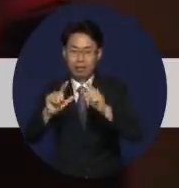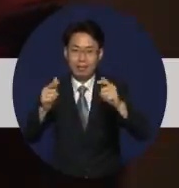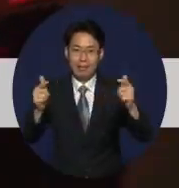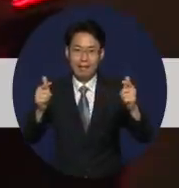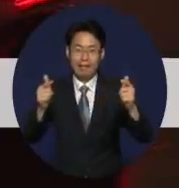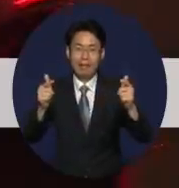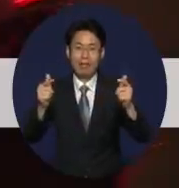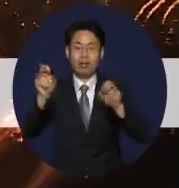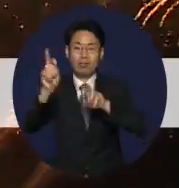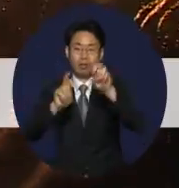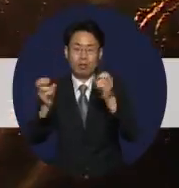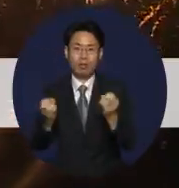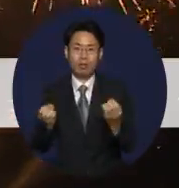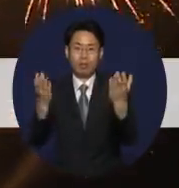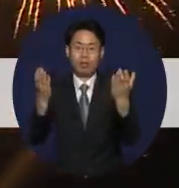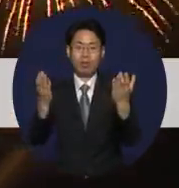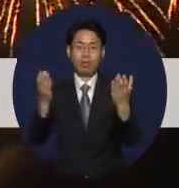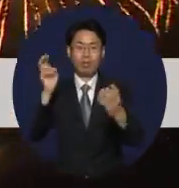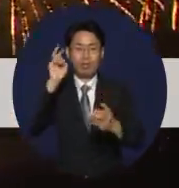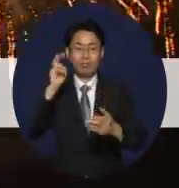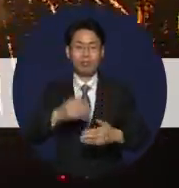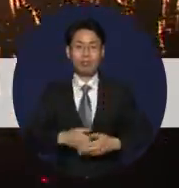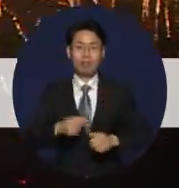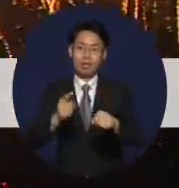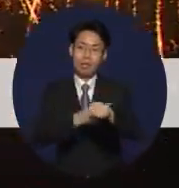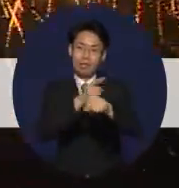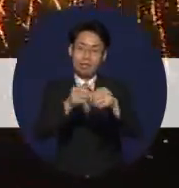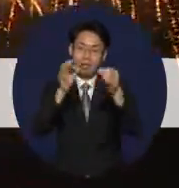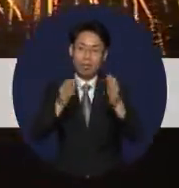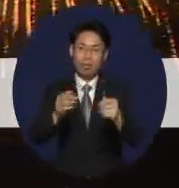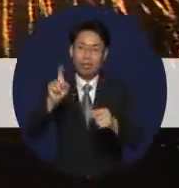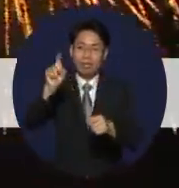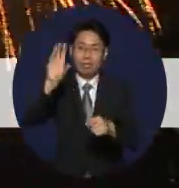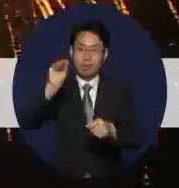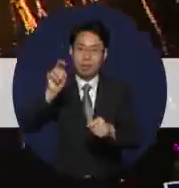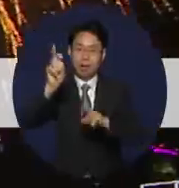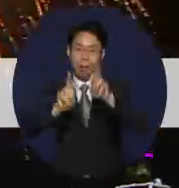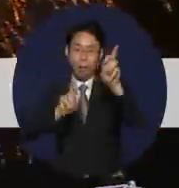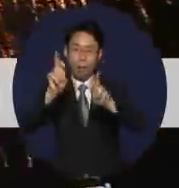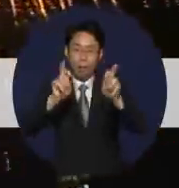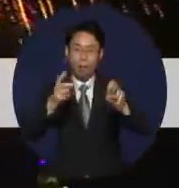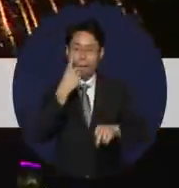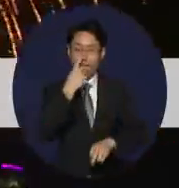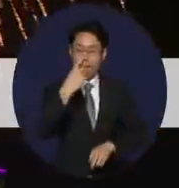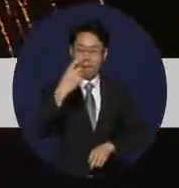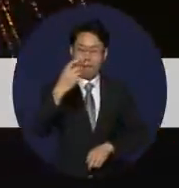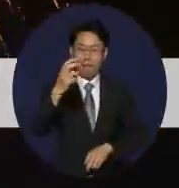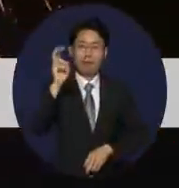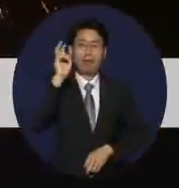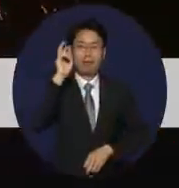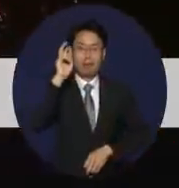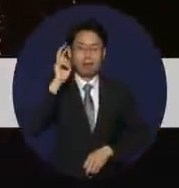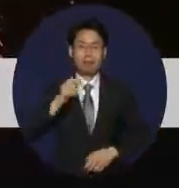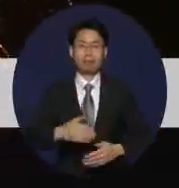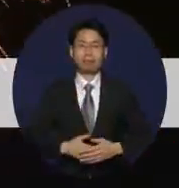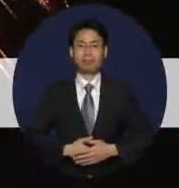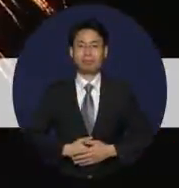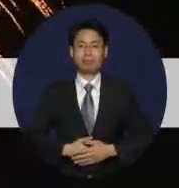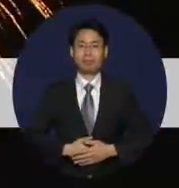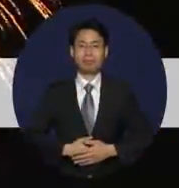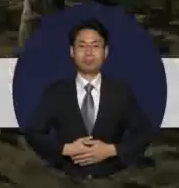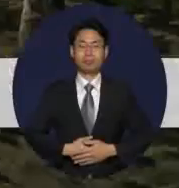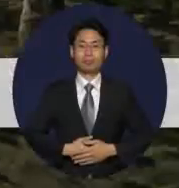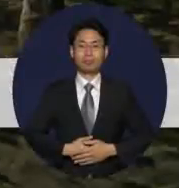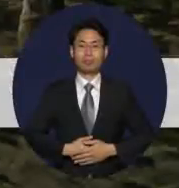멀티 퍼포밍 불꽃쇼로 펼쳐질 예정으로 약 1시간 동안 10만 발의 불꽃을 쏘는 대장관이 연출될